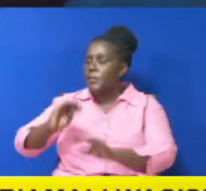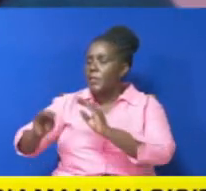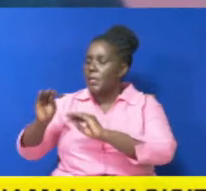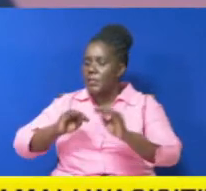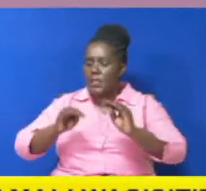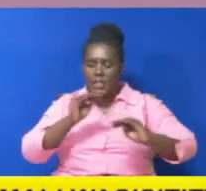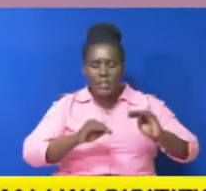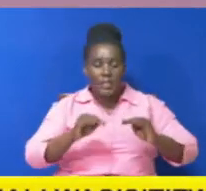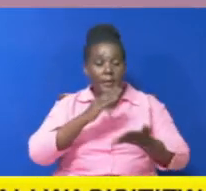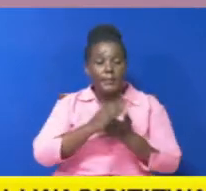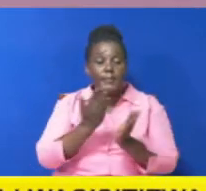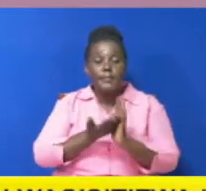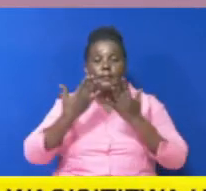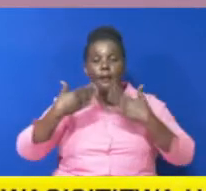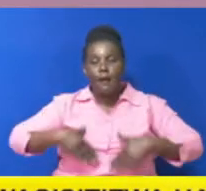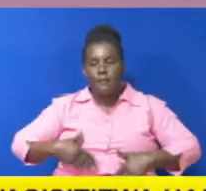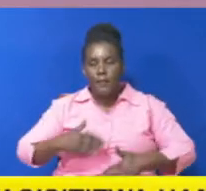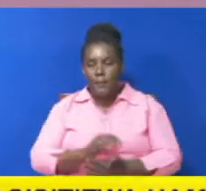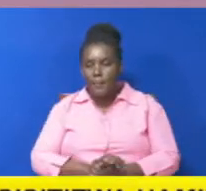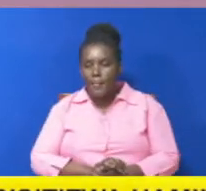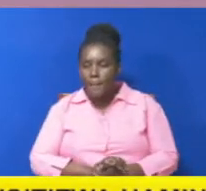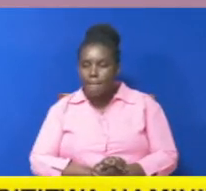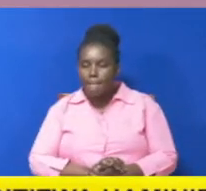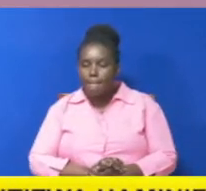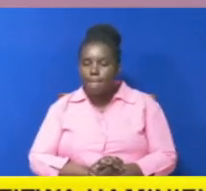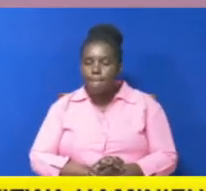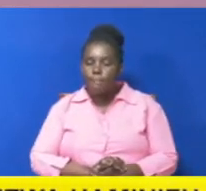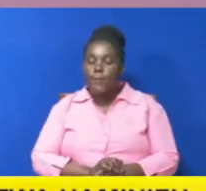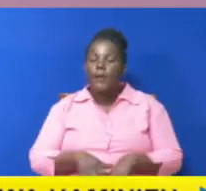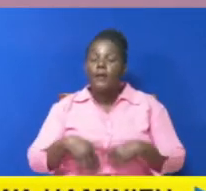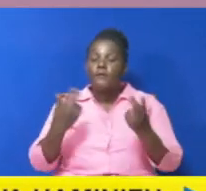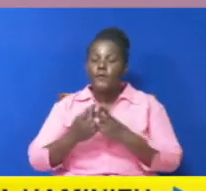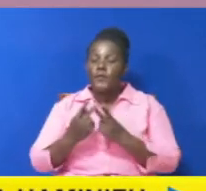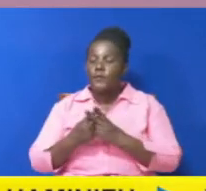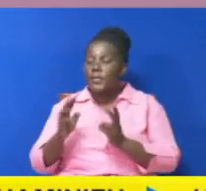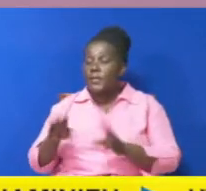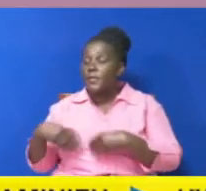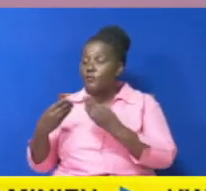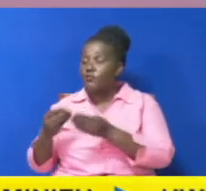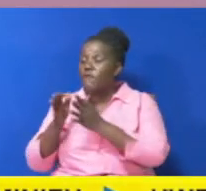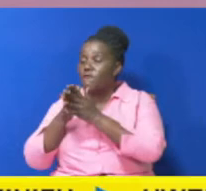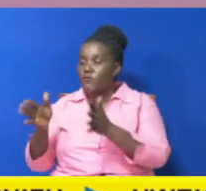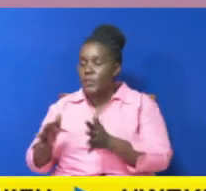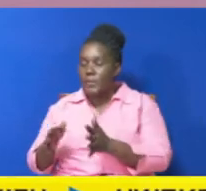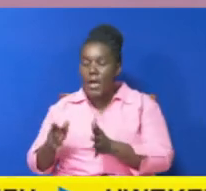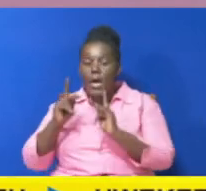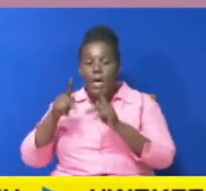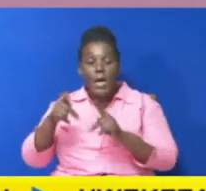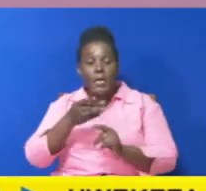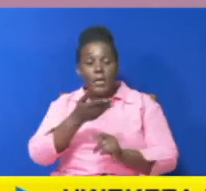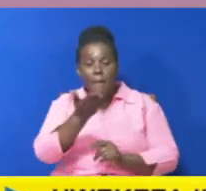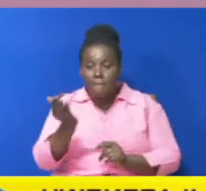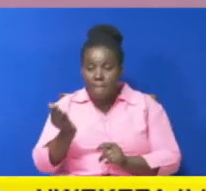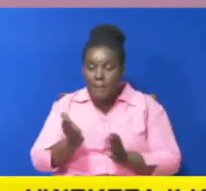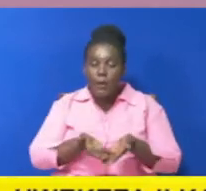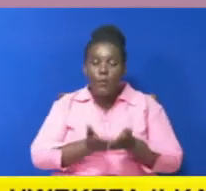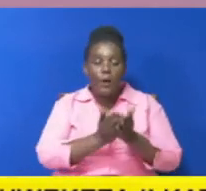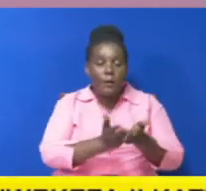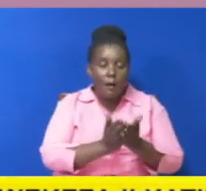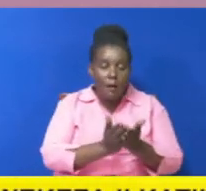ajili ya sekta ya afya, lakini pia inatoa nafasi katika kwa wananchi wadau